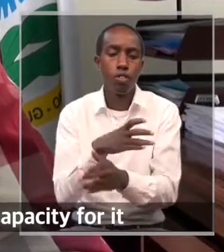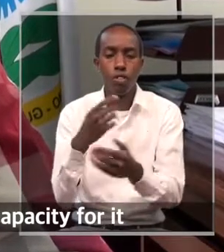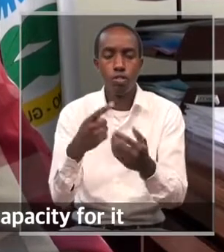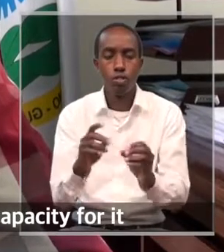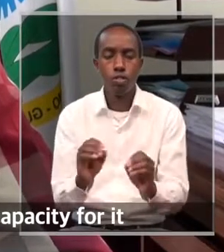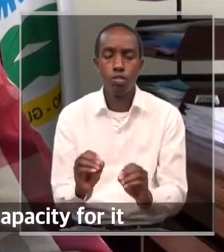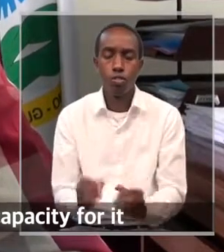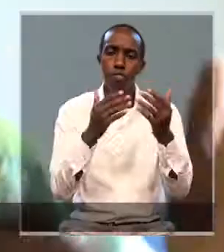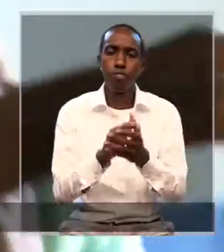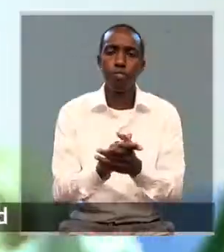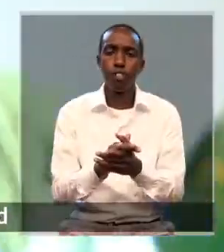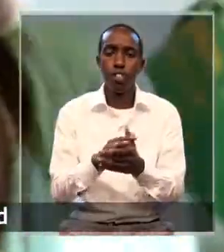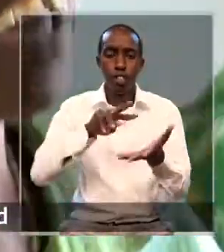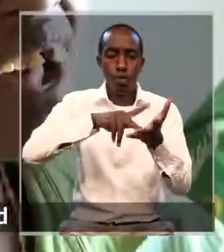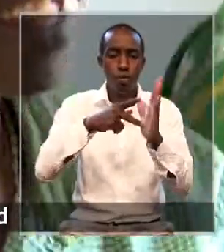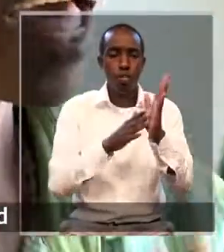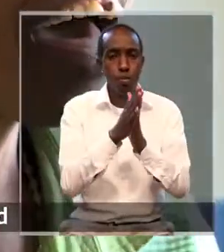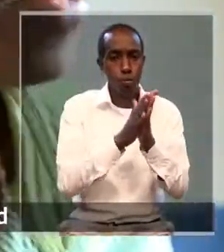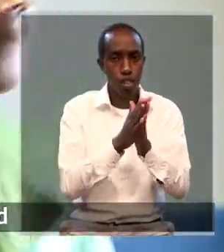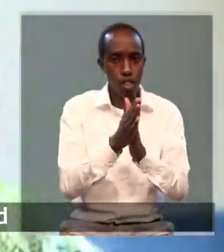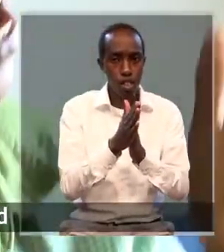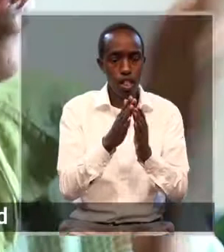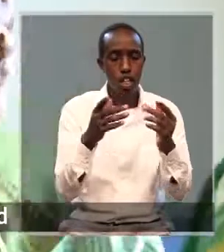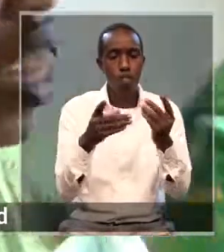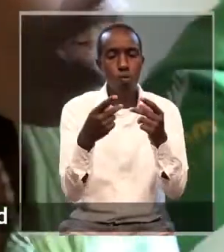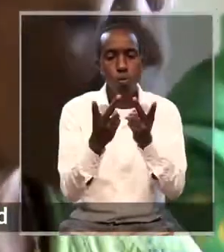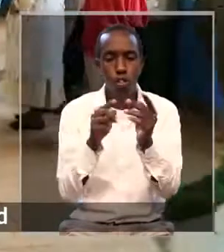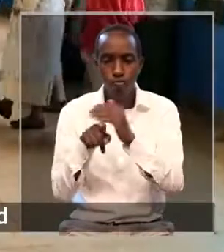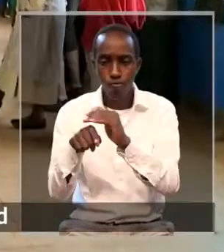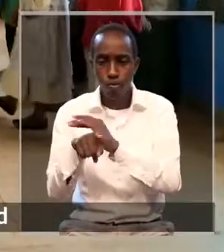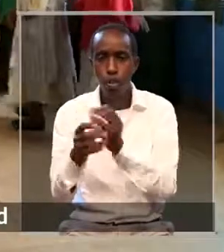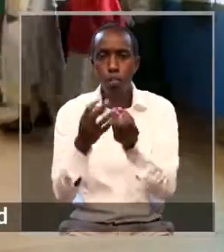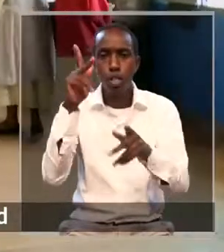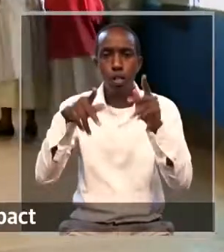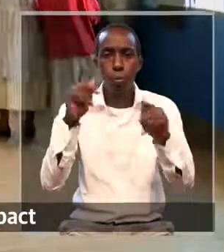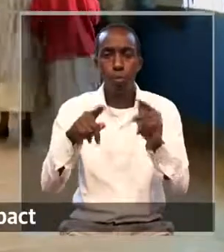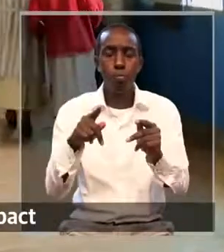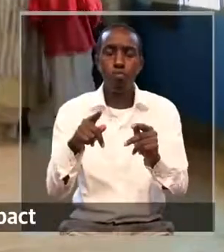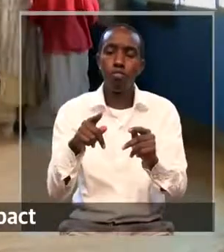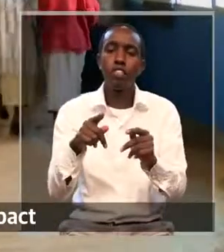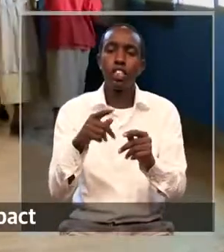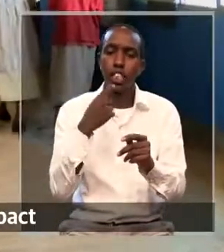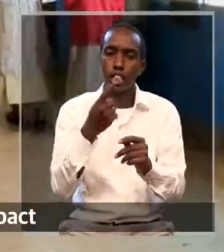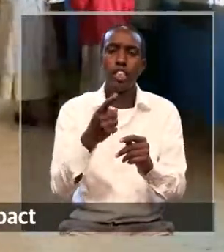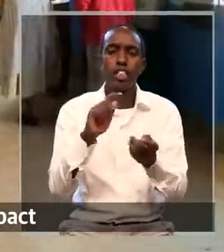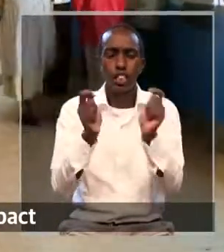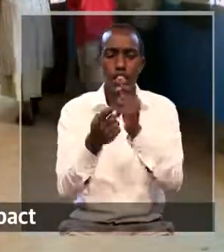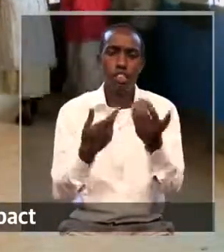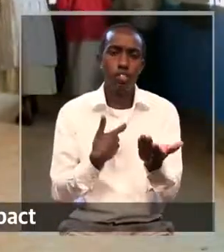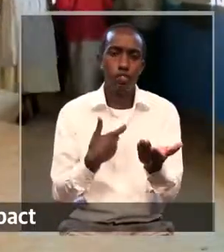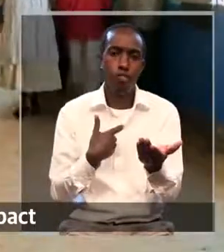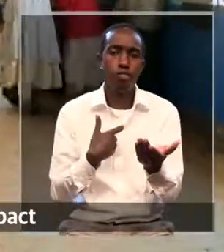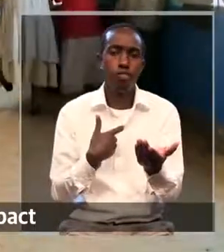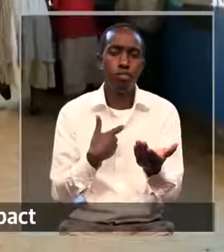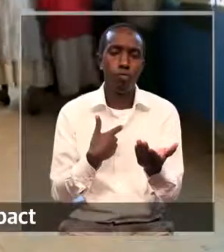ubushobozi uyu mushinga inspired mu turere wakoreyemo benshi mu bagenerwabikorwa bawo bagaragaza impinduka zikomeye